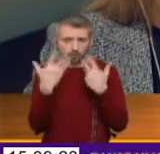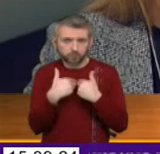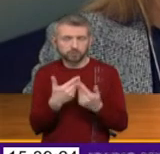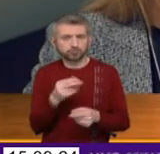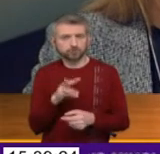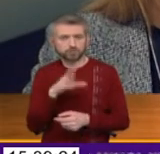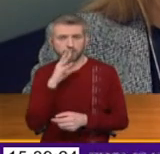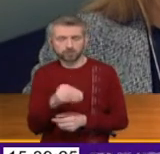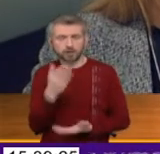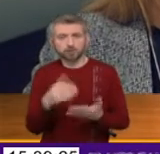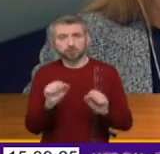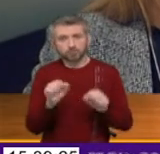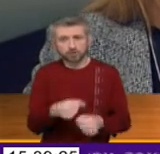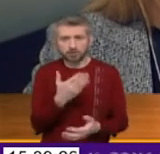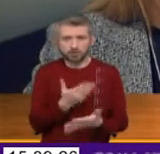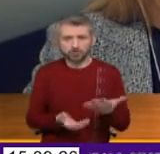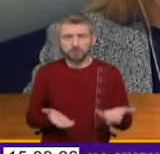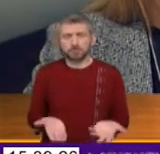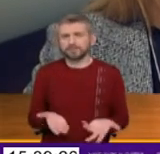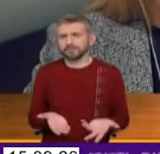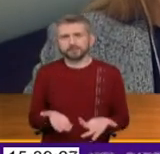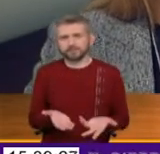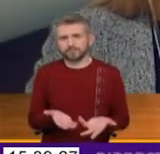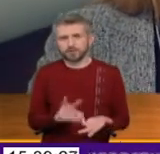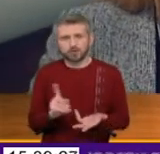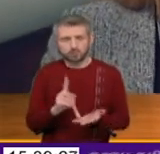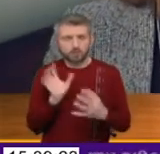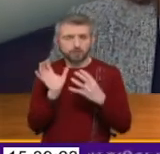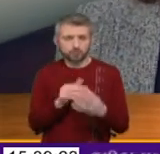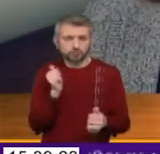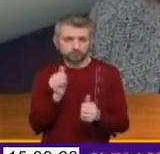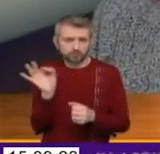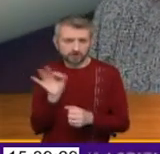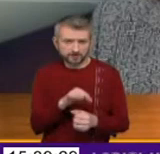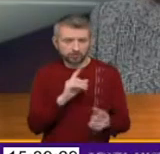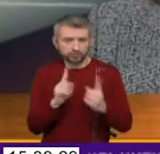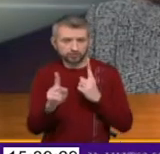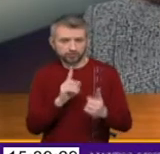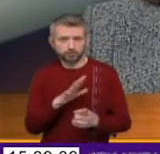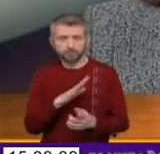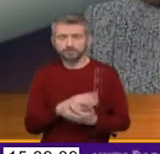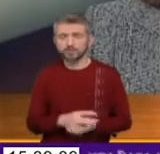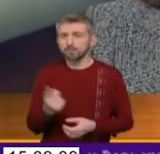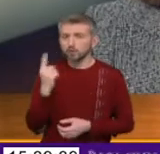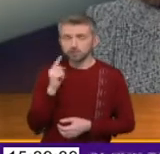маршрутки. Якщо можна, то хоча б, ну, ходили б вони частіше. Так, почули. Дуже дякую. І ви знаєте, у нас ще